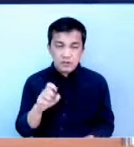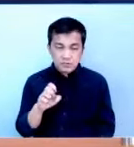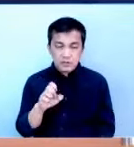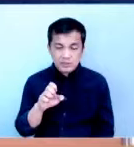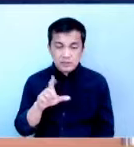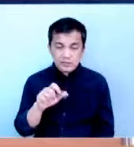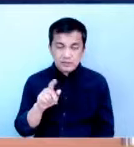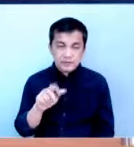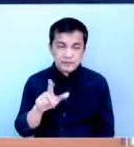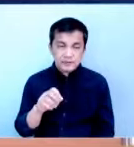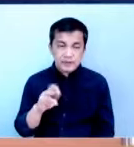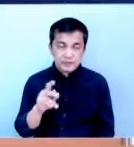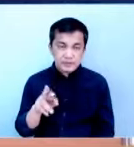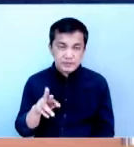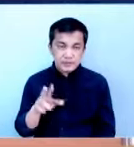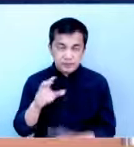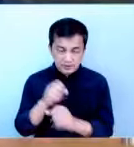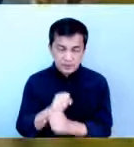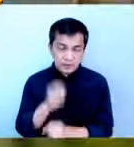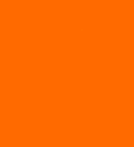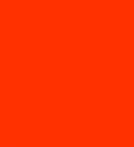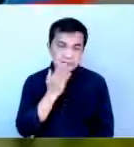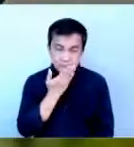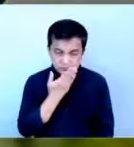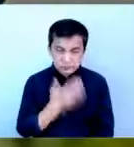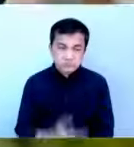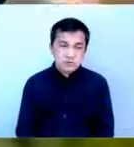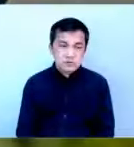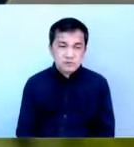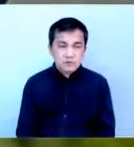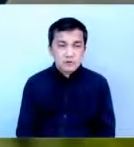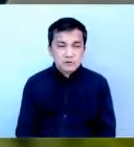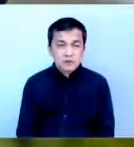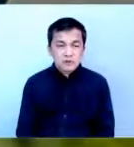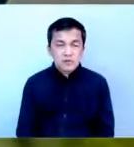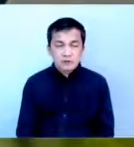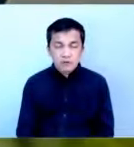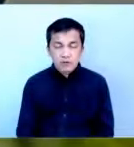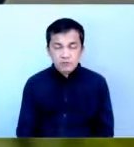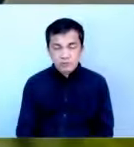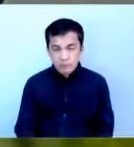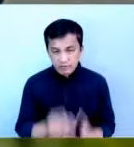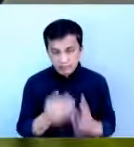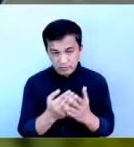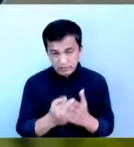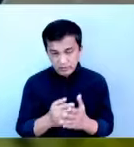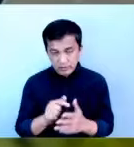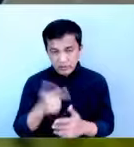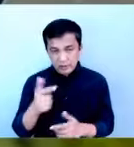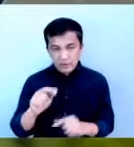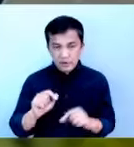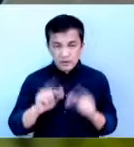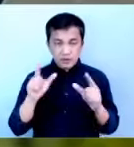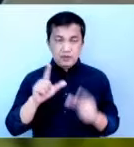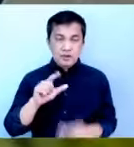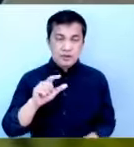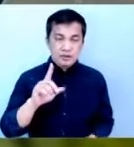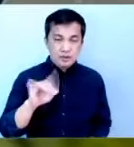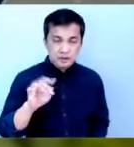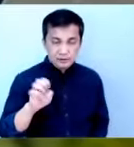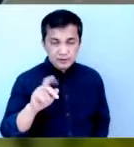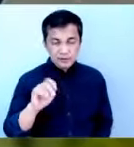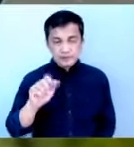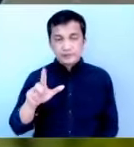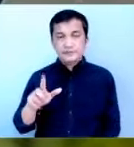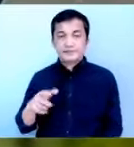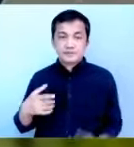al-Fitr o pagtatapos ng Ramadan. Para sa ibang detalye, nagbabalita live mula sa Manila si Dave Abuel. Dave,